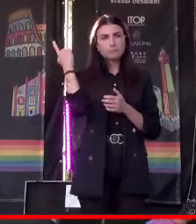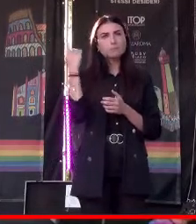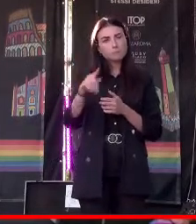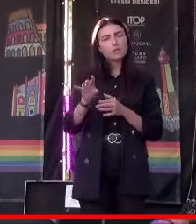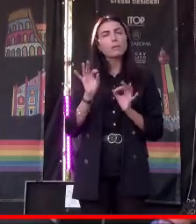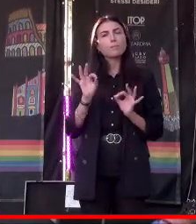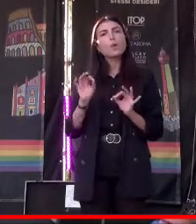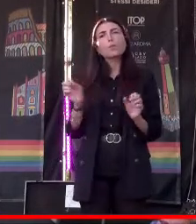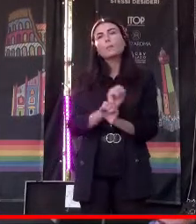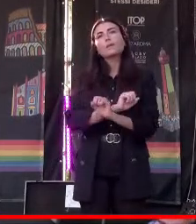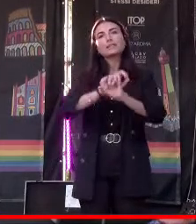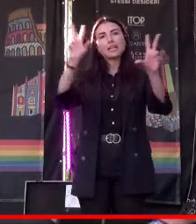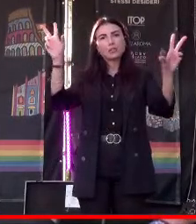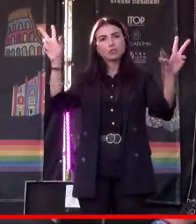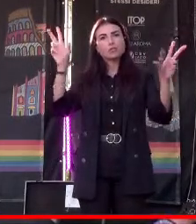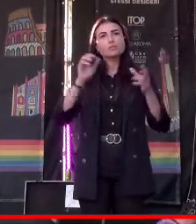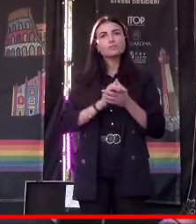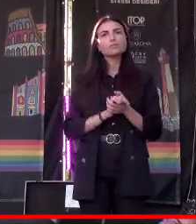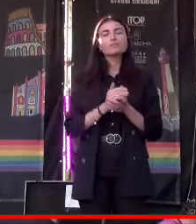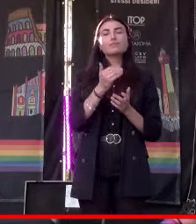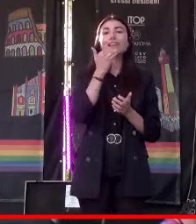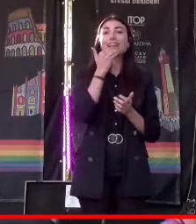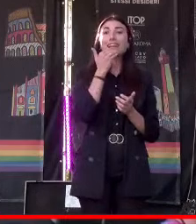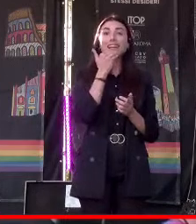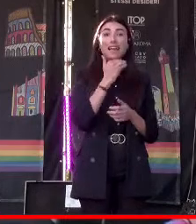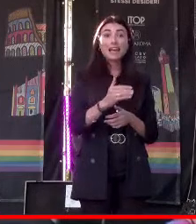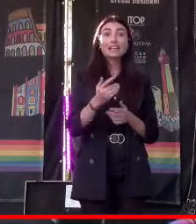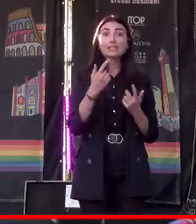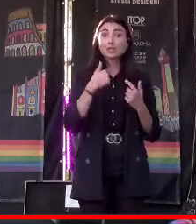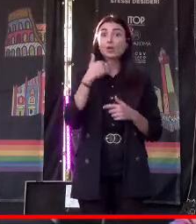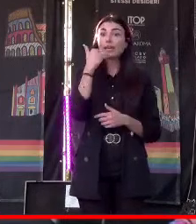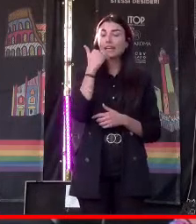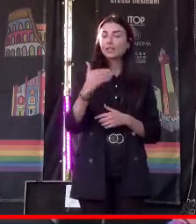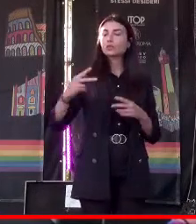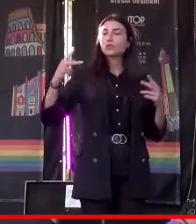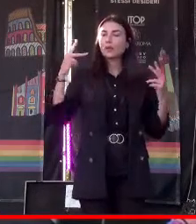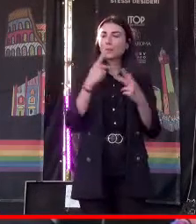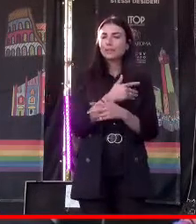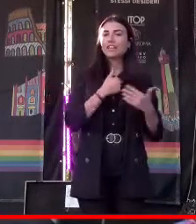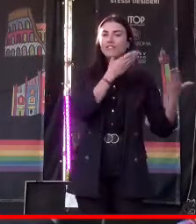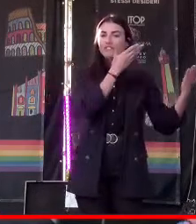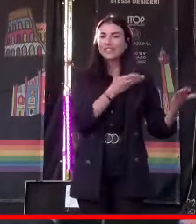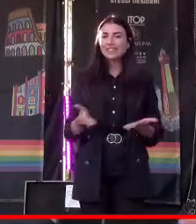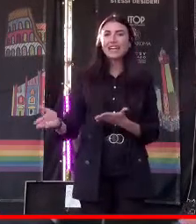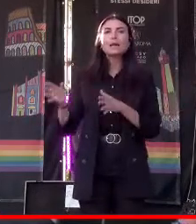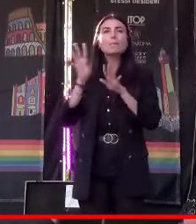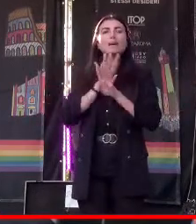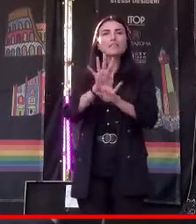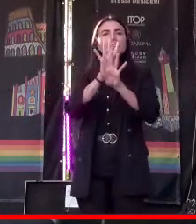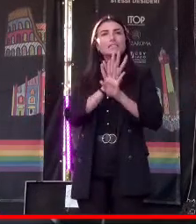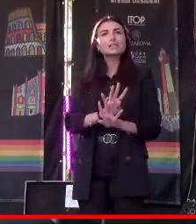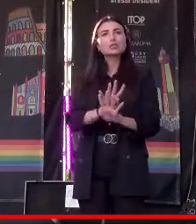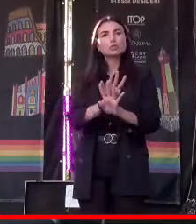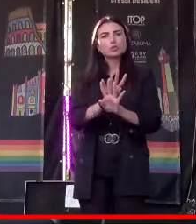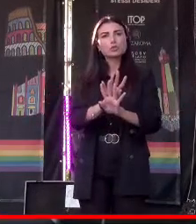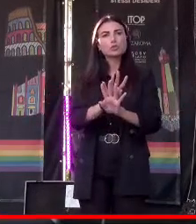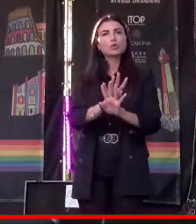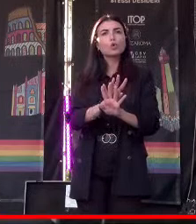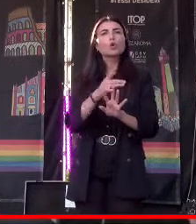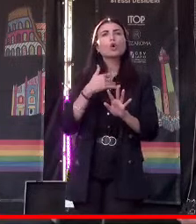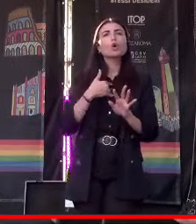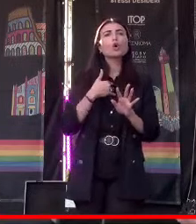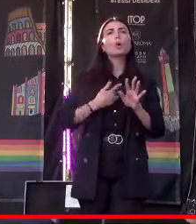sarebbe il messaggio. Grazie, io vi ringrazio veramente di avermi invitata a questa manifestazione. Parto dalla